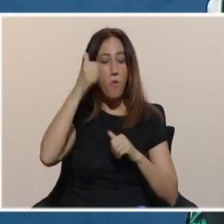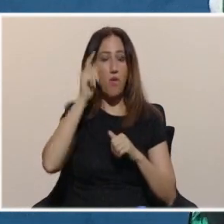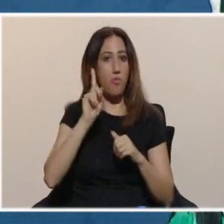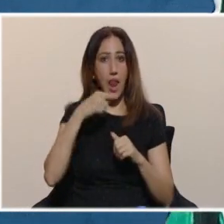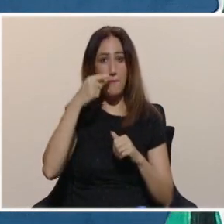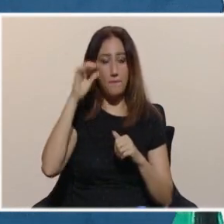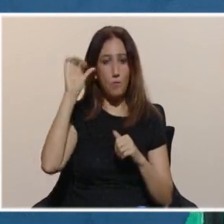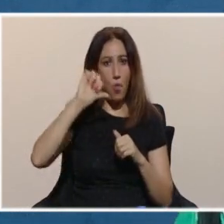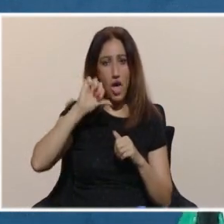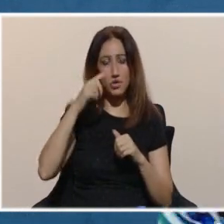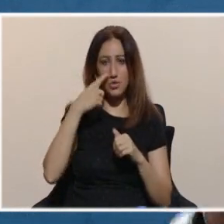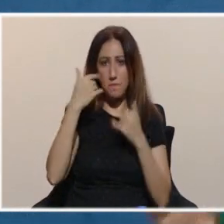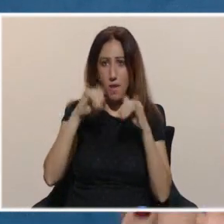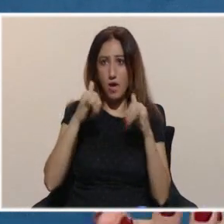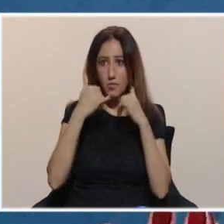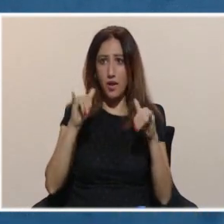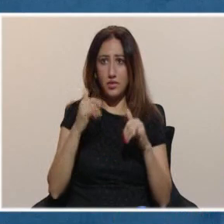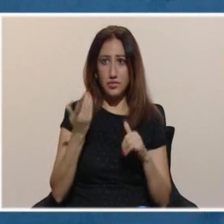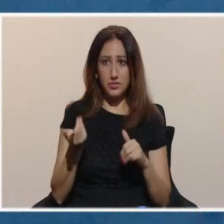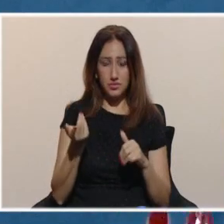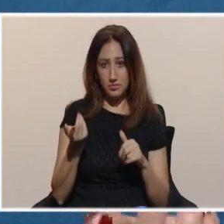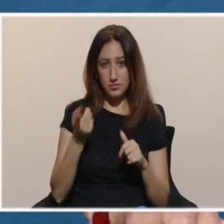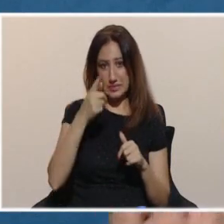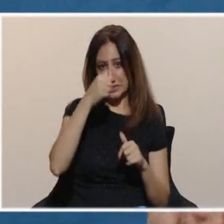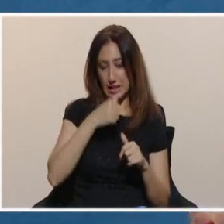اديني هوب.